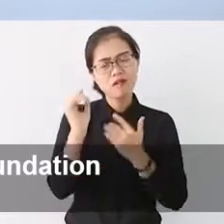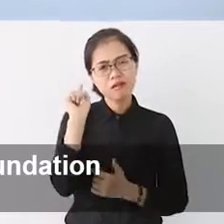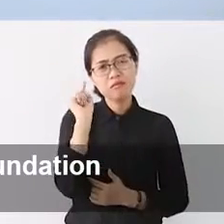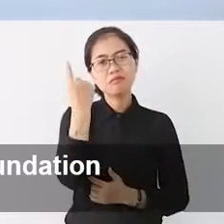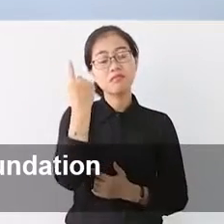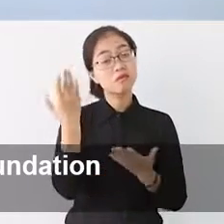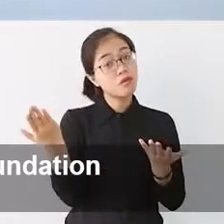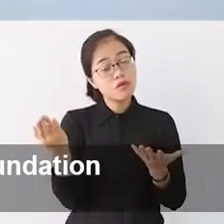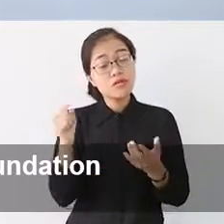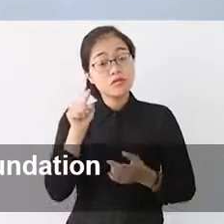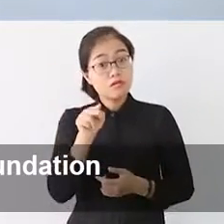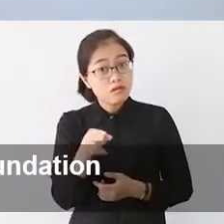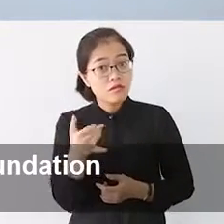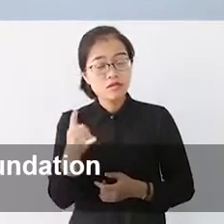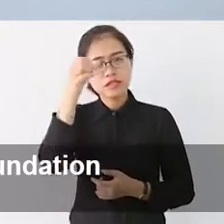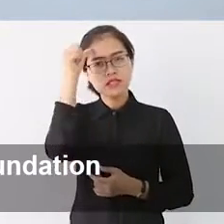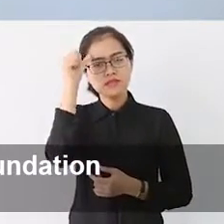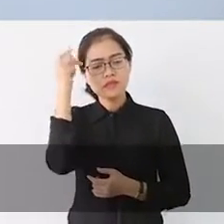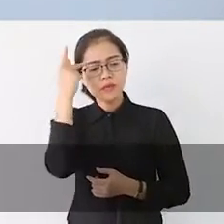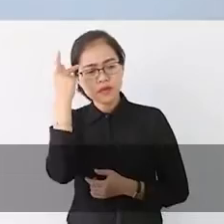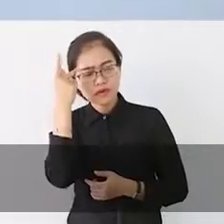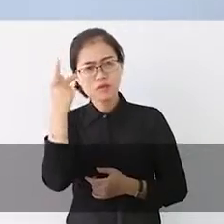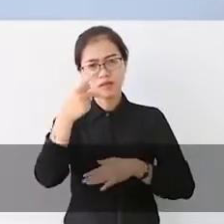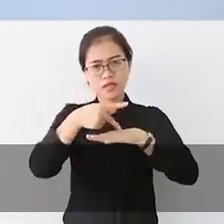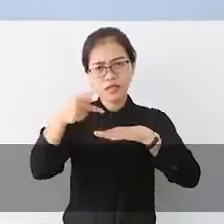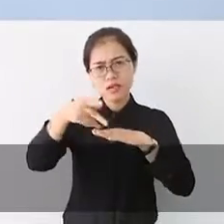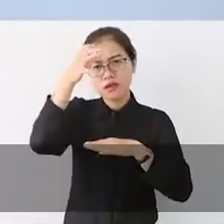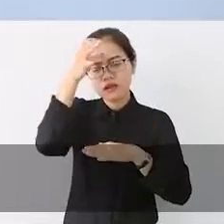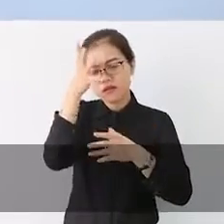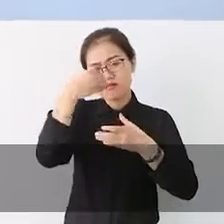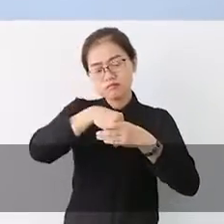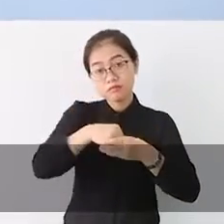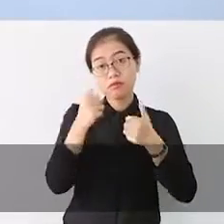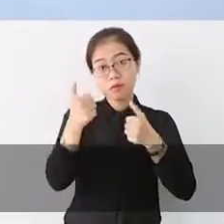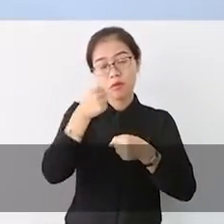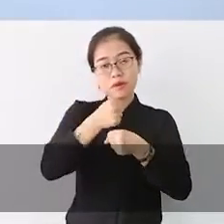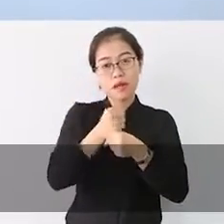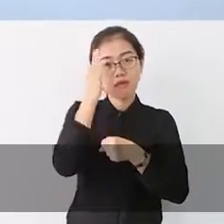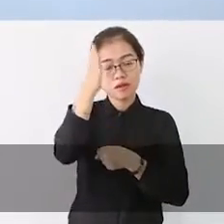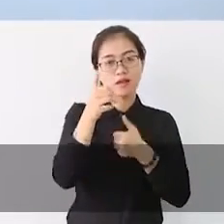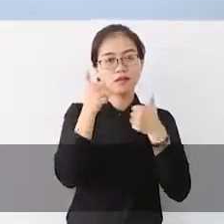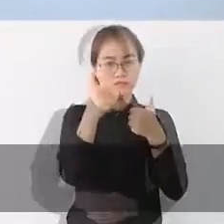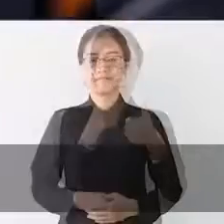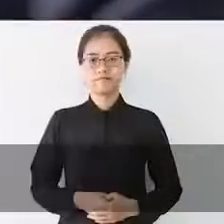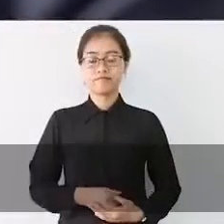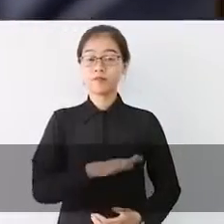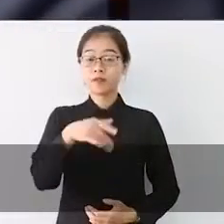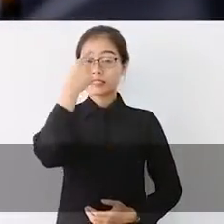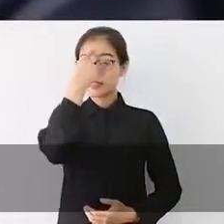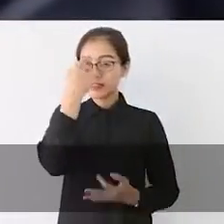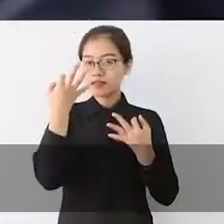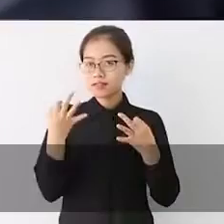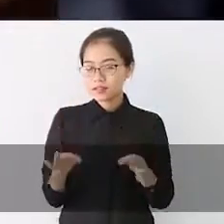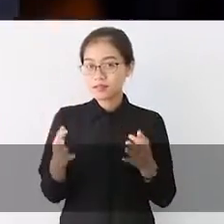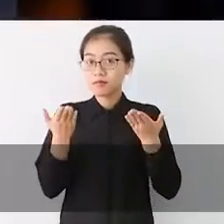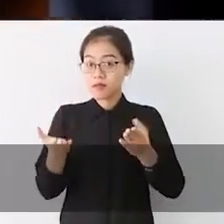mà dự án đã là nền tảng tốt và tạo đà cho các bạn thanh niên tiếp tục tạo dựng sự nghiệp của mình và giúp đỡ các bạn khác trong cộng đồng. Với những thành công